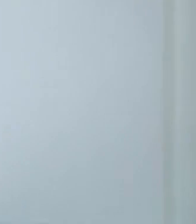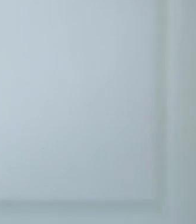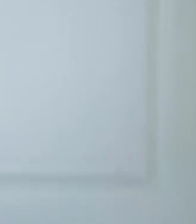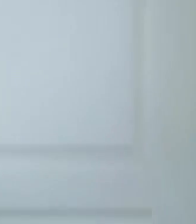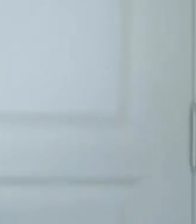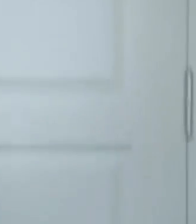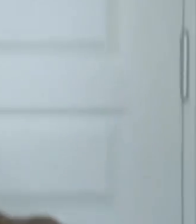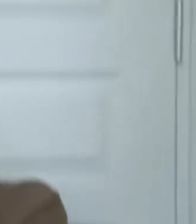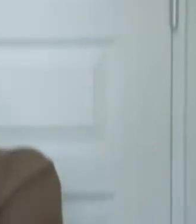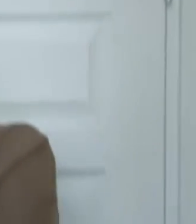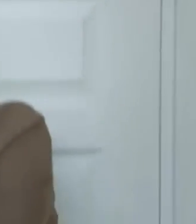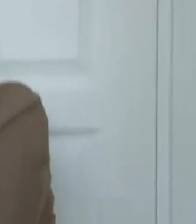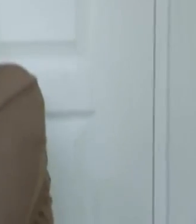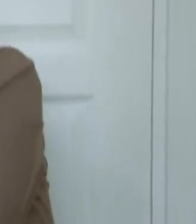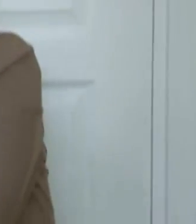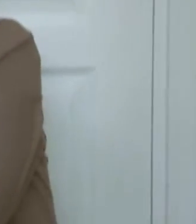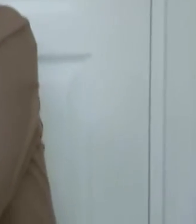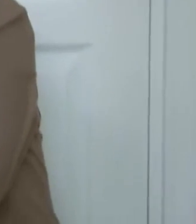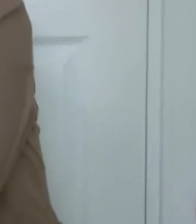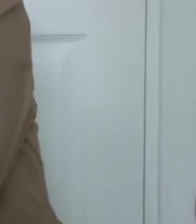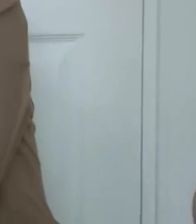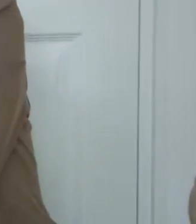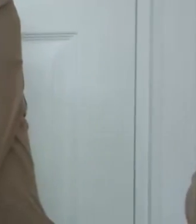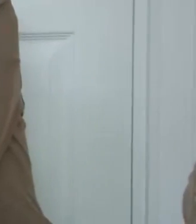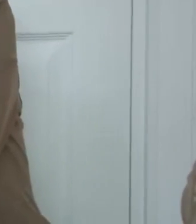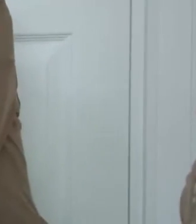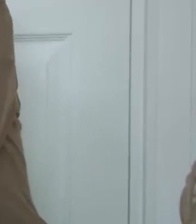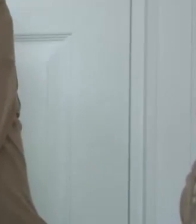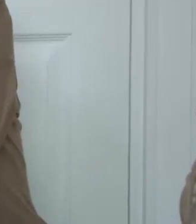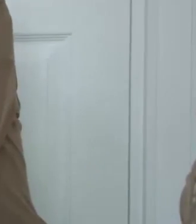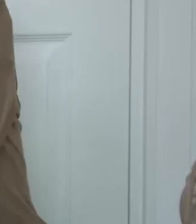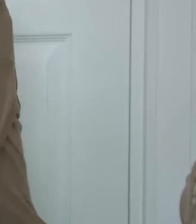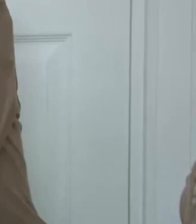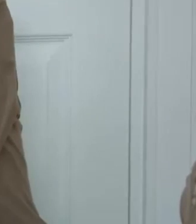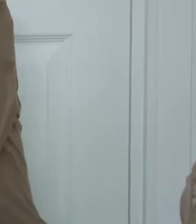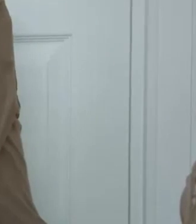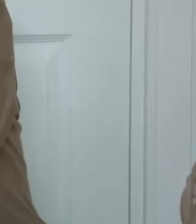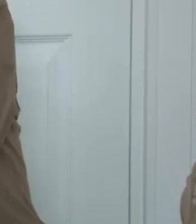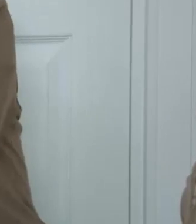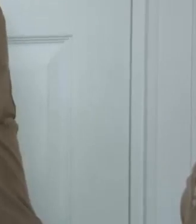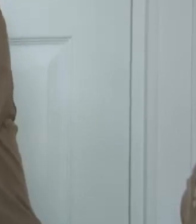önüne oturmuş, parmağıyla deliği kurcalıyor. Parmağı sıkışınca canı yandı.